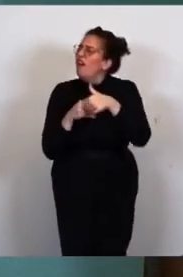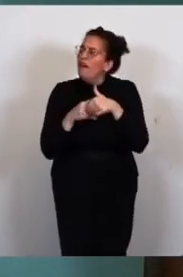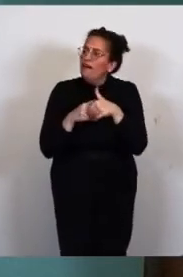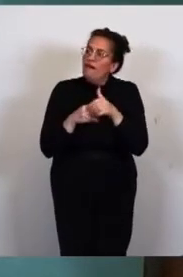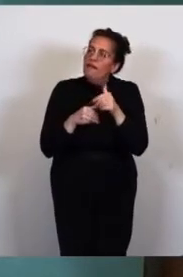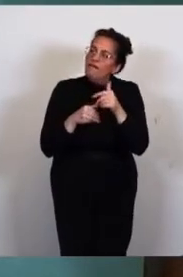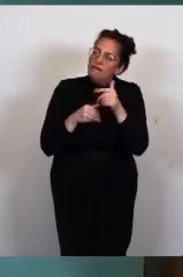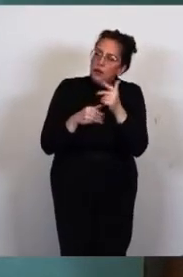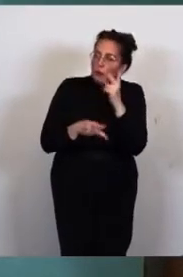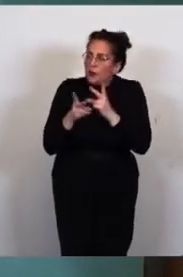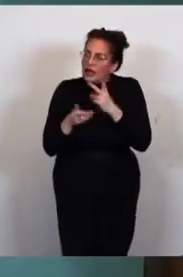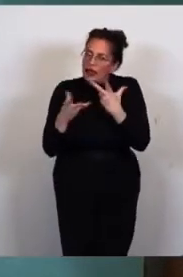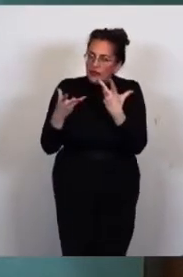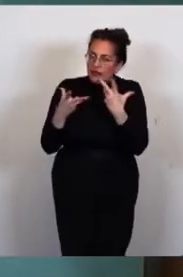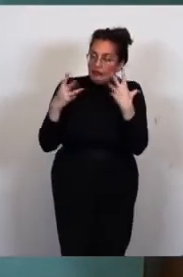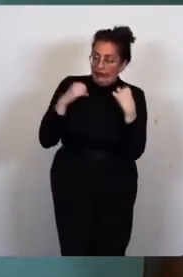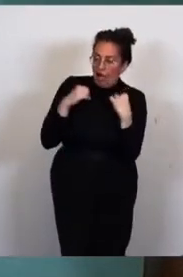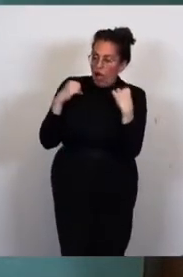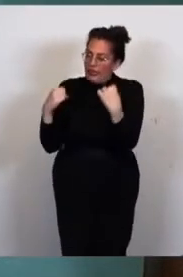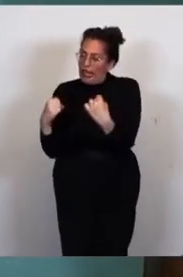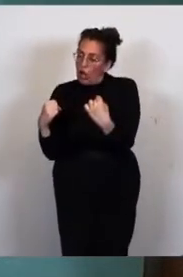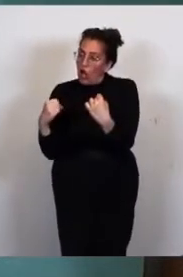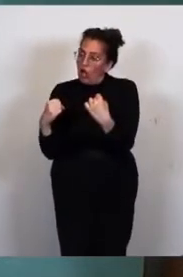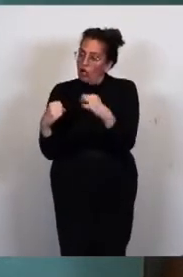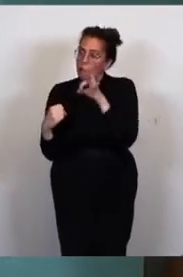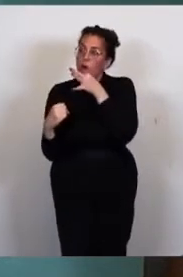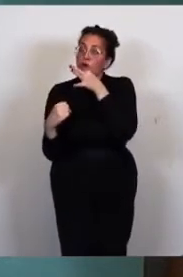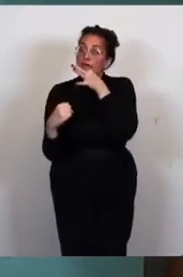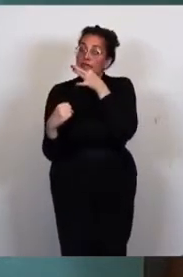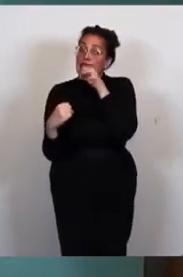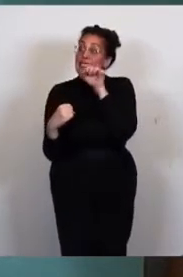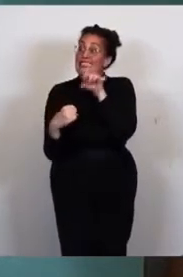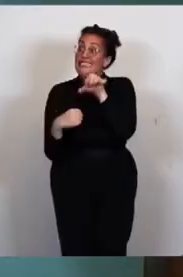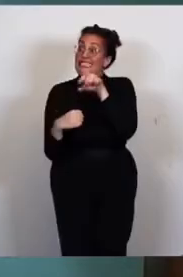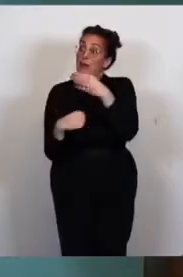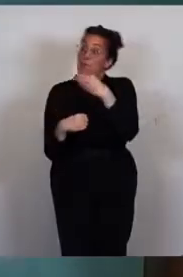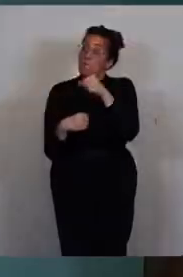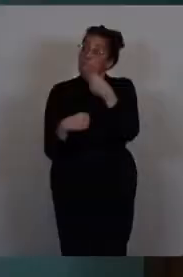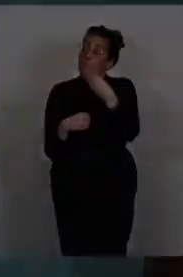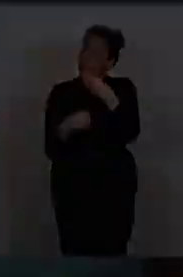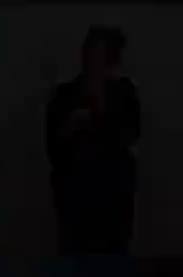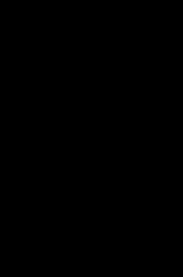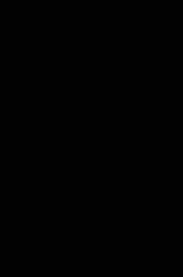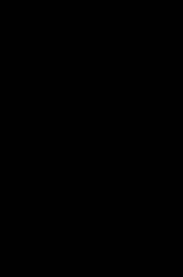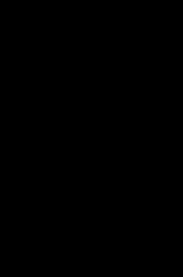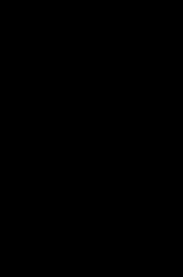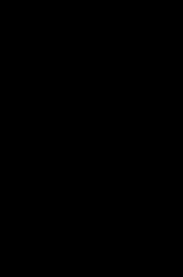ouvrir des MAM dans ces lieux-là. Donc on partage bien cet objectif. Merci.